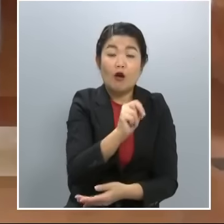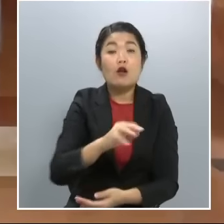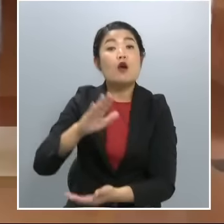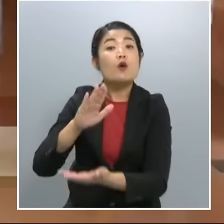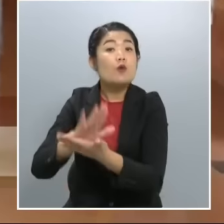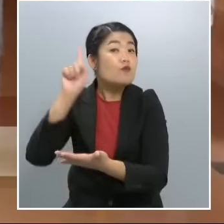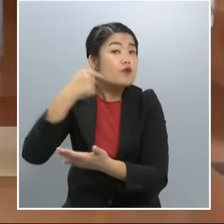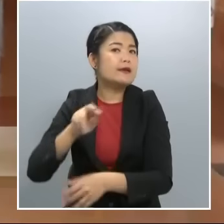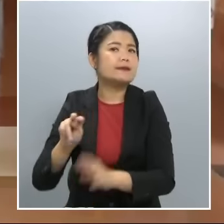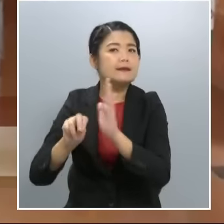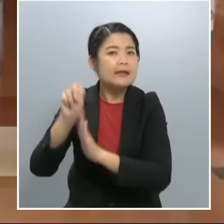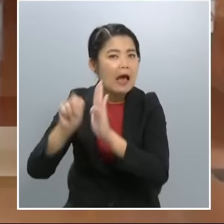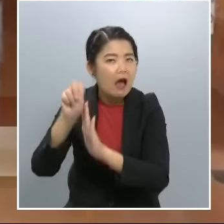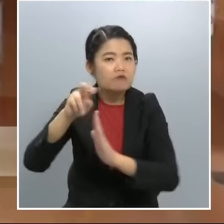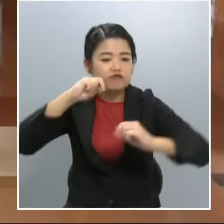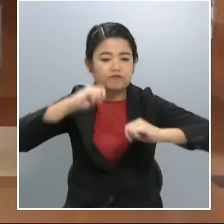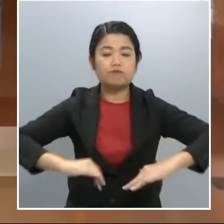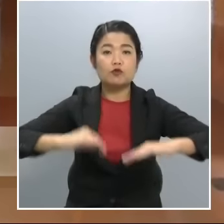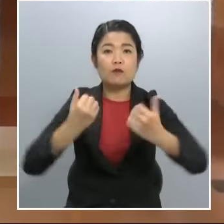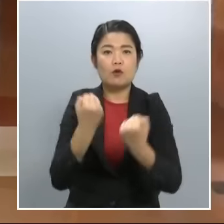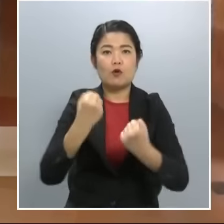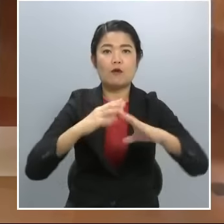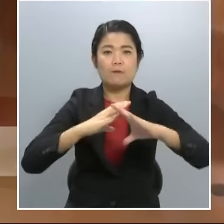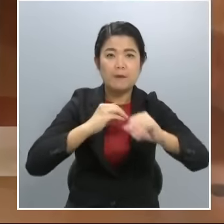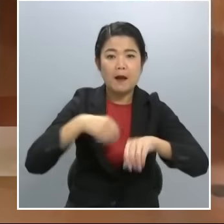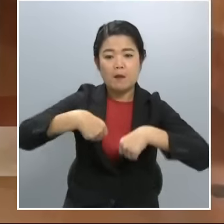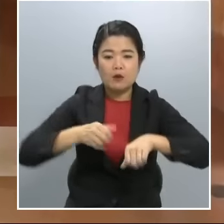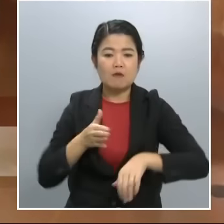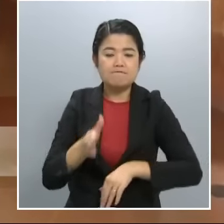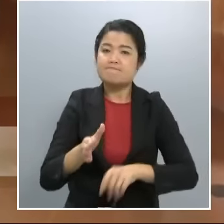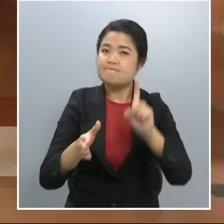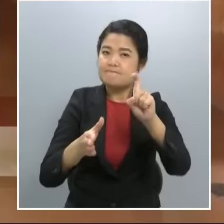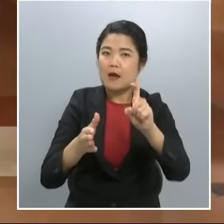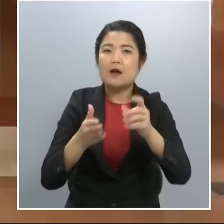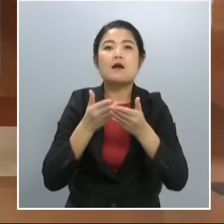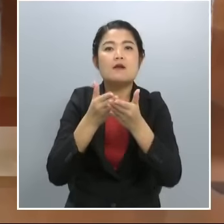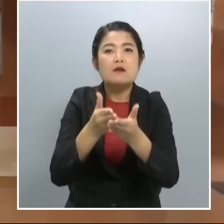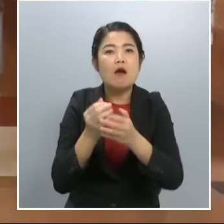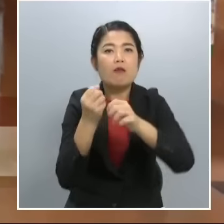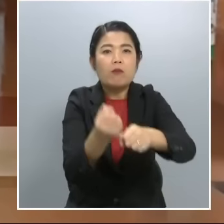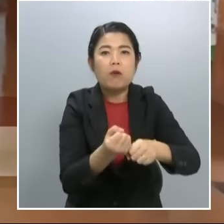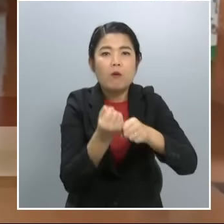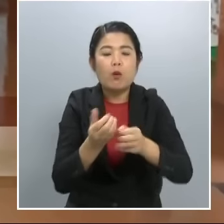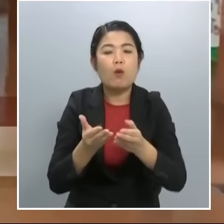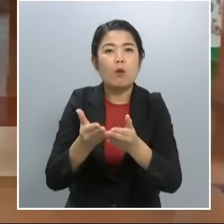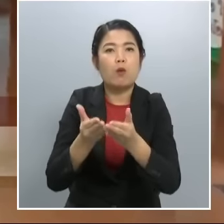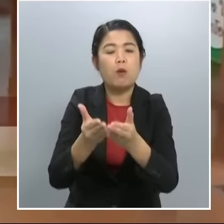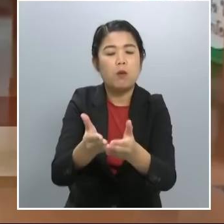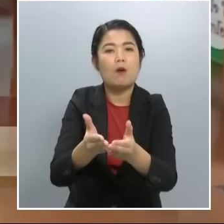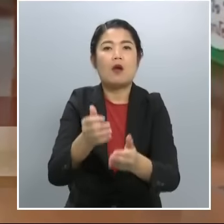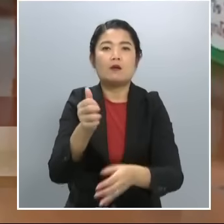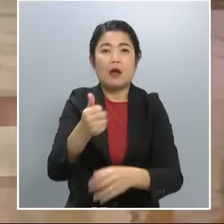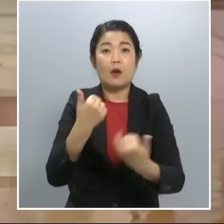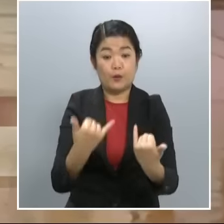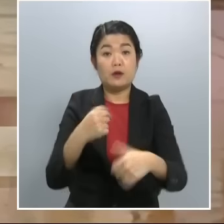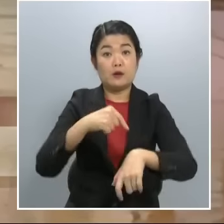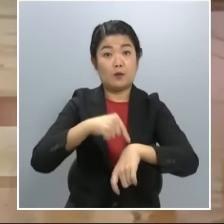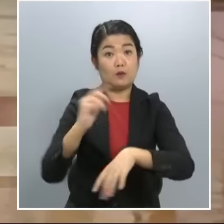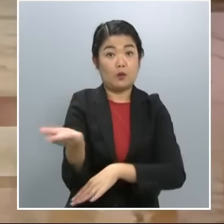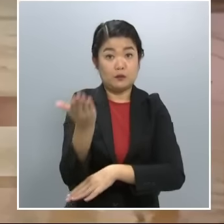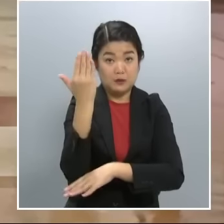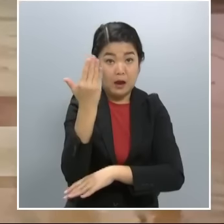จุดนี้น้ำยังท่วมสูงรถเล็กไม่สามารถผ่านได้ชาวบ้านต้องใช้เรือพายเข้าออกเท่านั้นอ่านี่เป็นจุดเมื่อเช้านี้ซึ่งยังมี